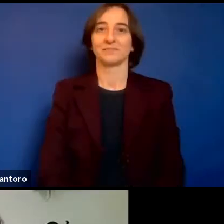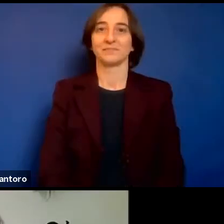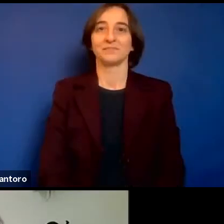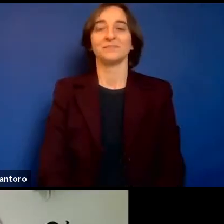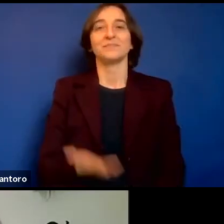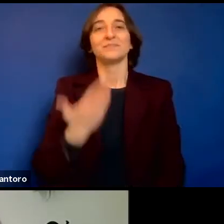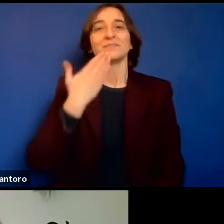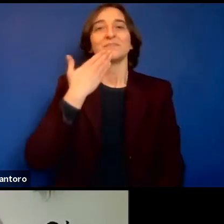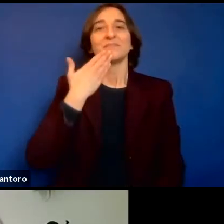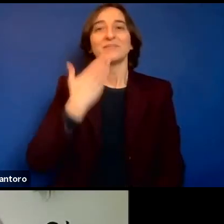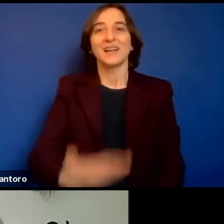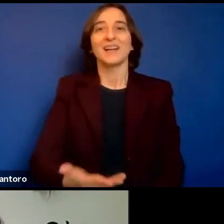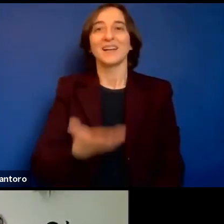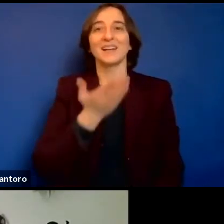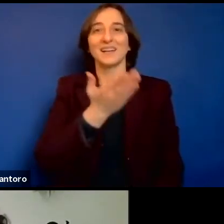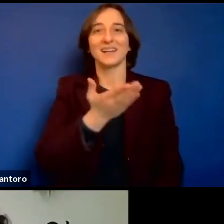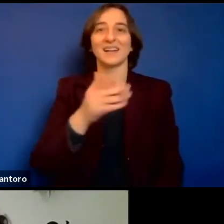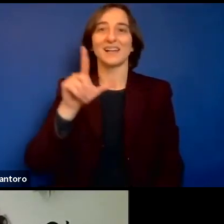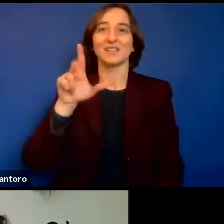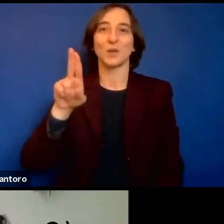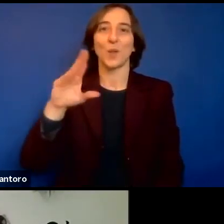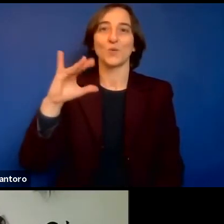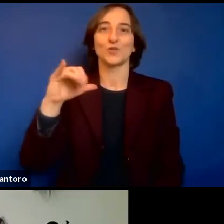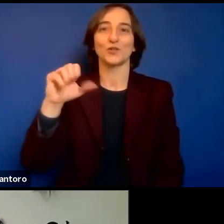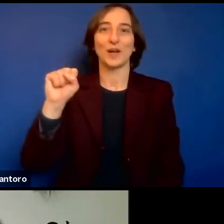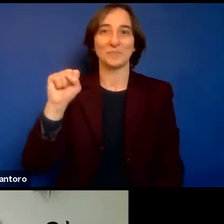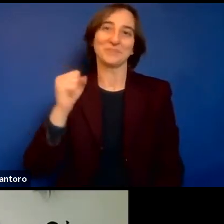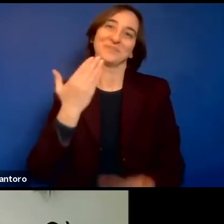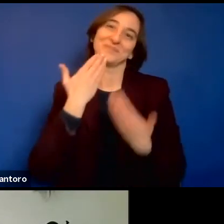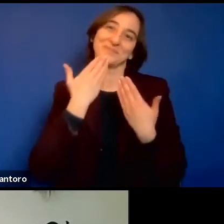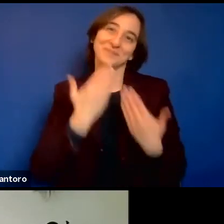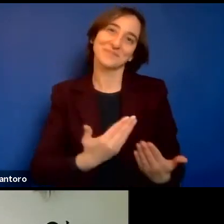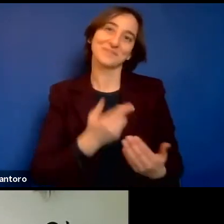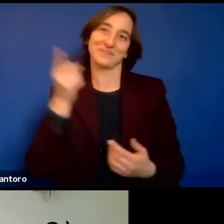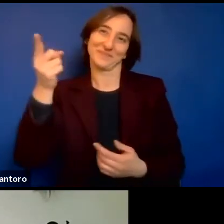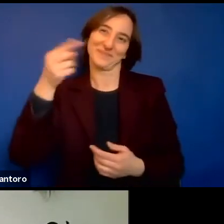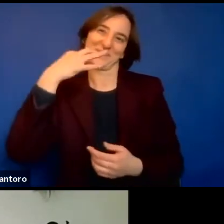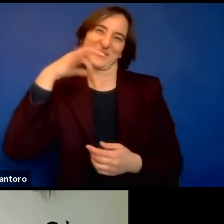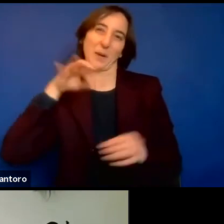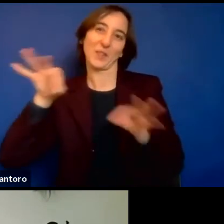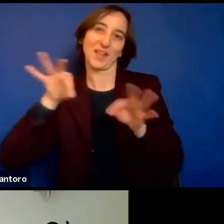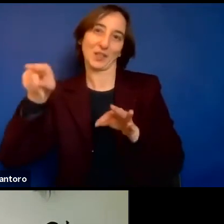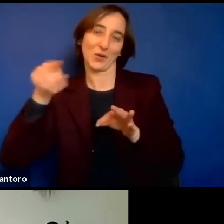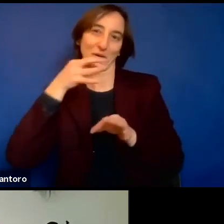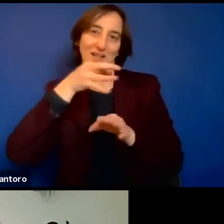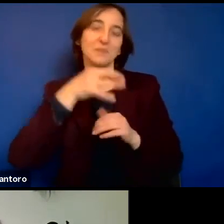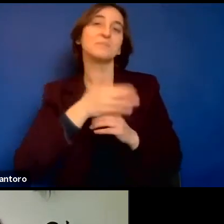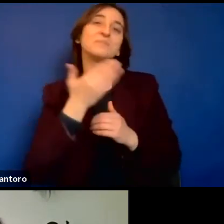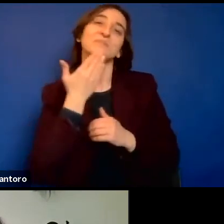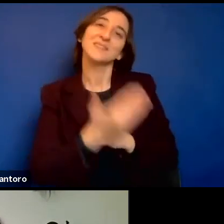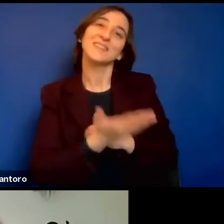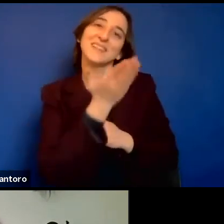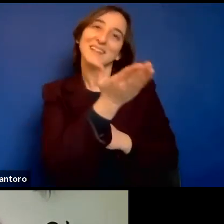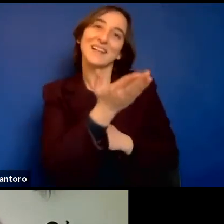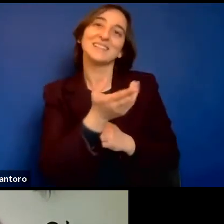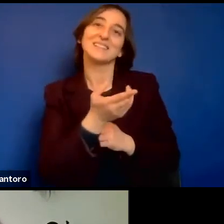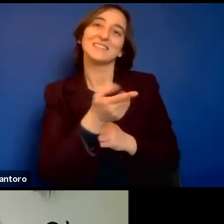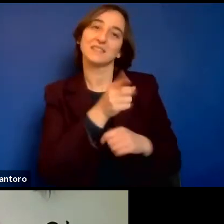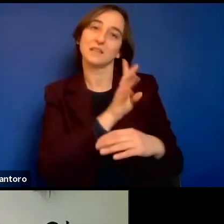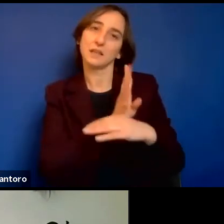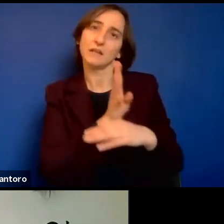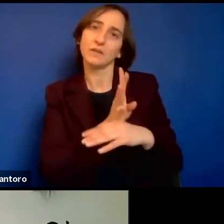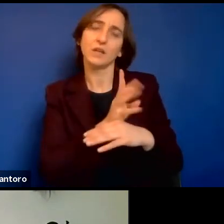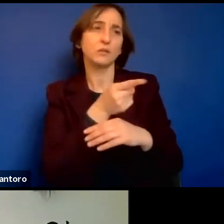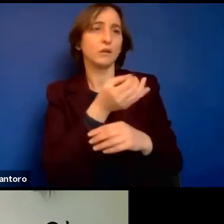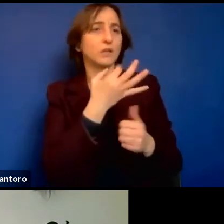Grazie Lucia, grazie per il tuo intervento che ci ha dato anche delle indicazioni, per quanto